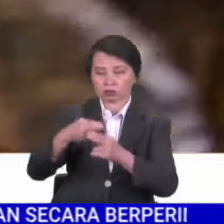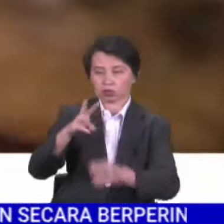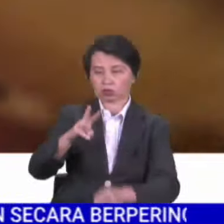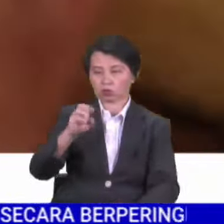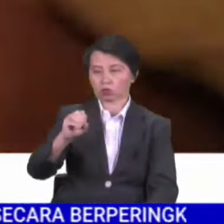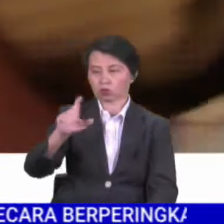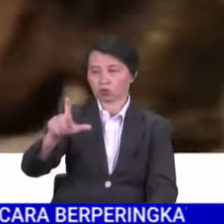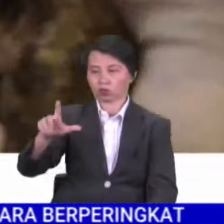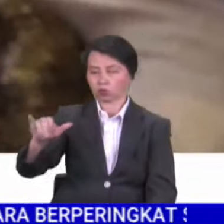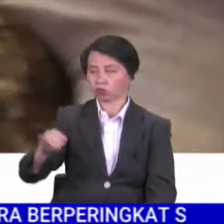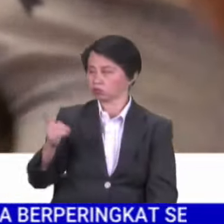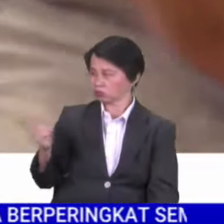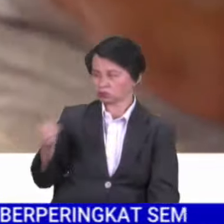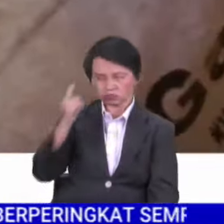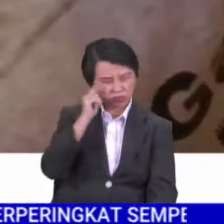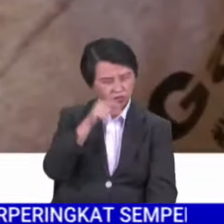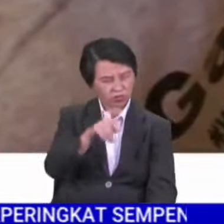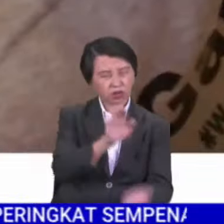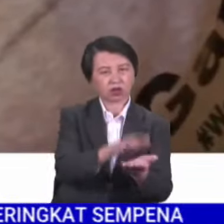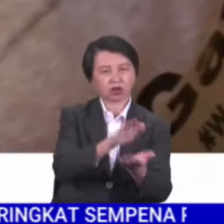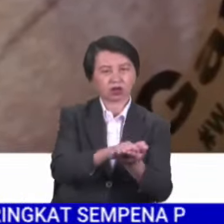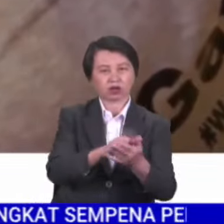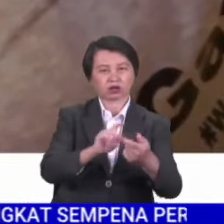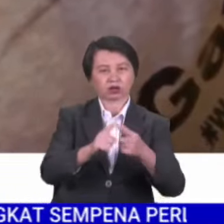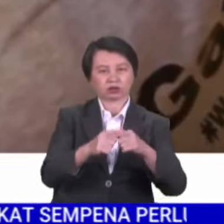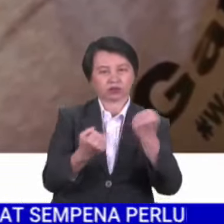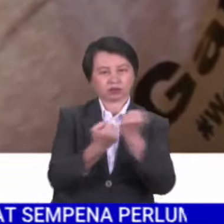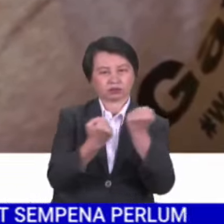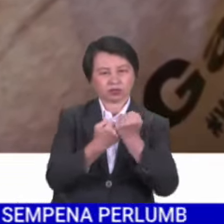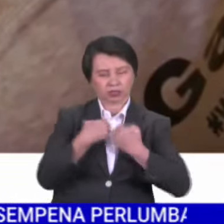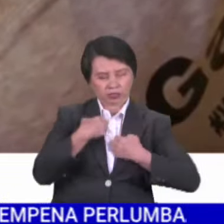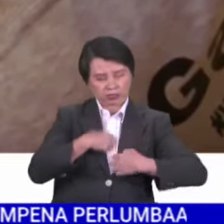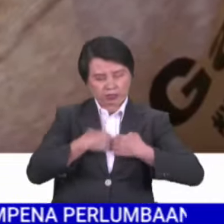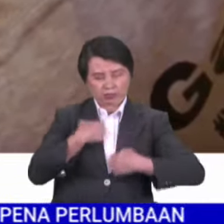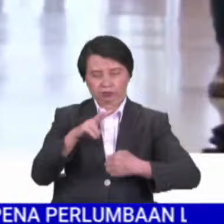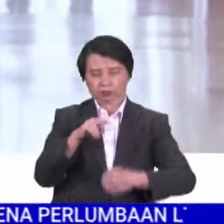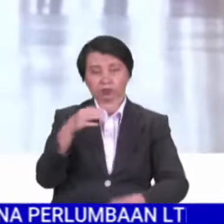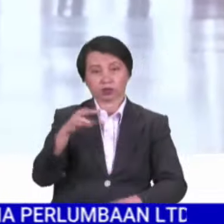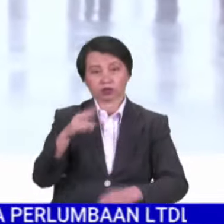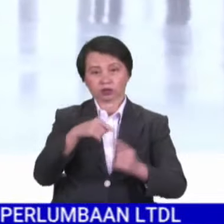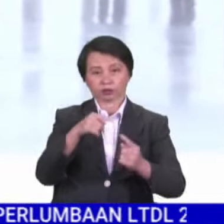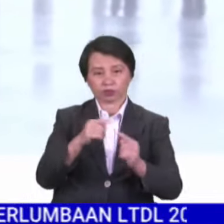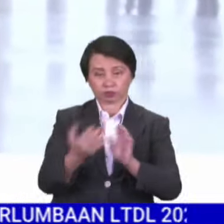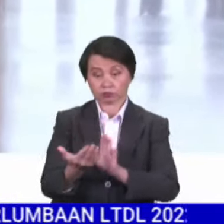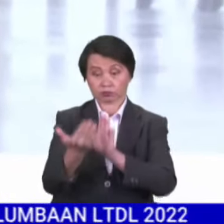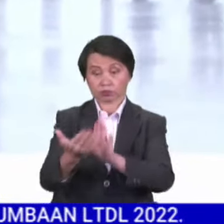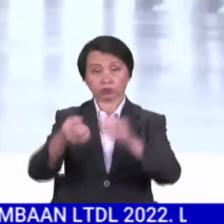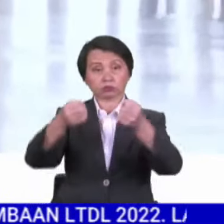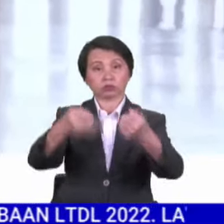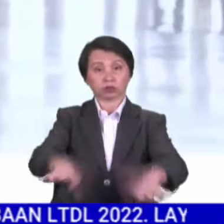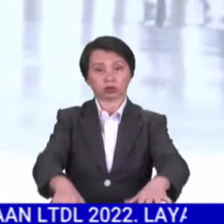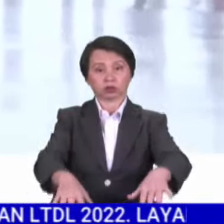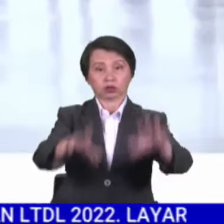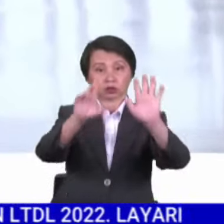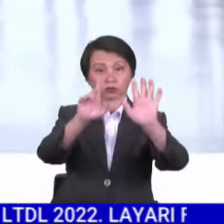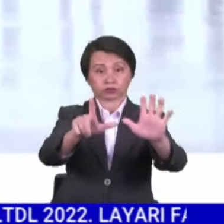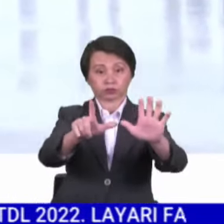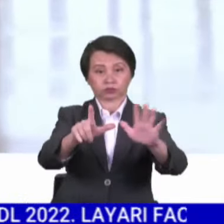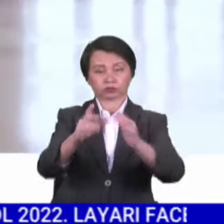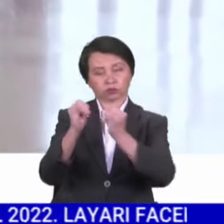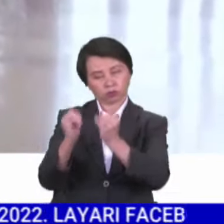Joseph Haney menganggap Wally sebagai teman sokongan emosi sejak 2017 apabila dia berdepan kehilangan